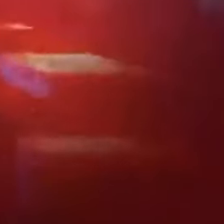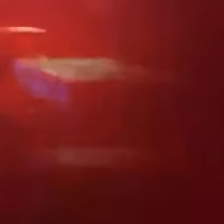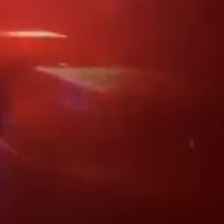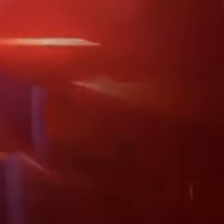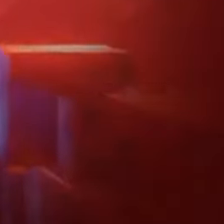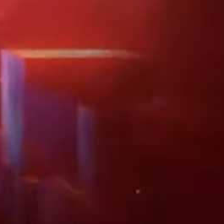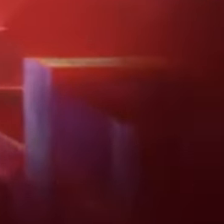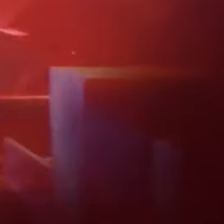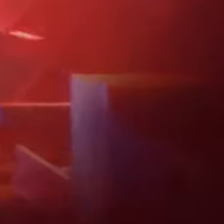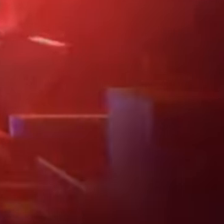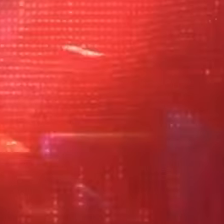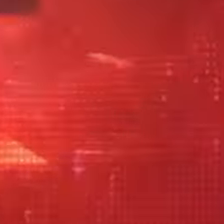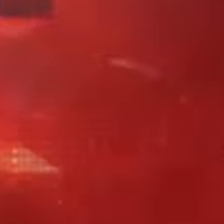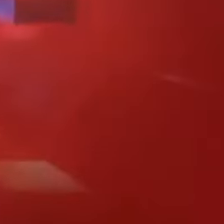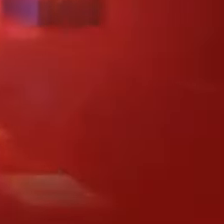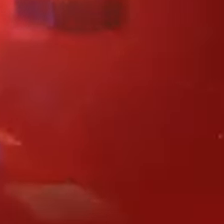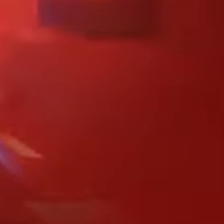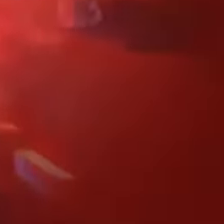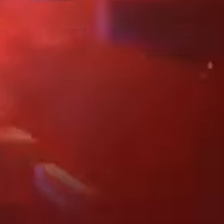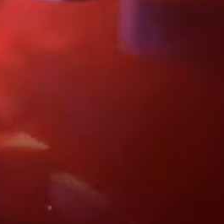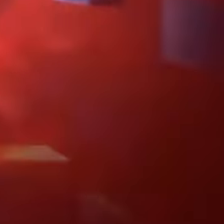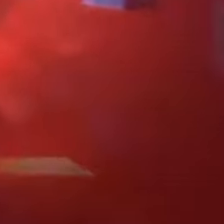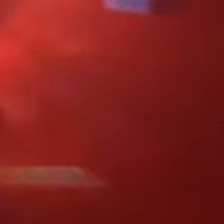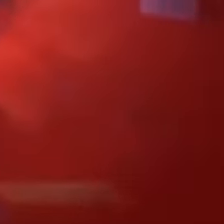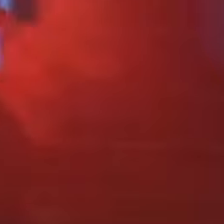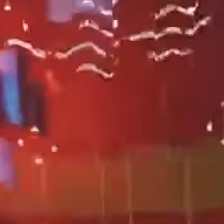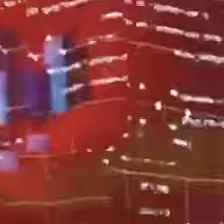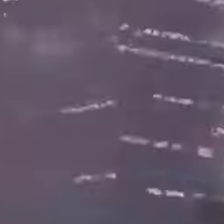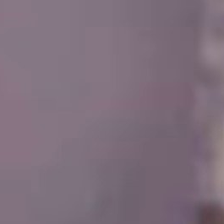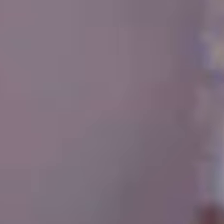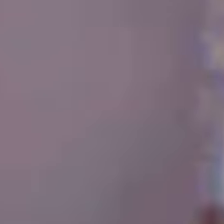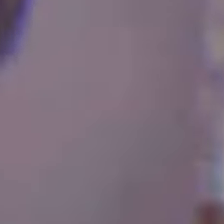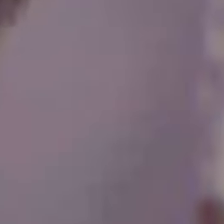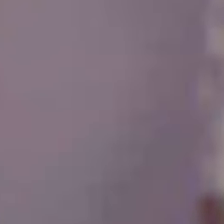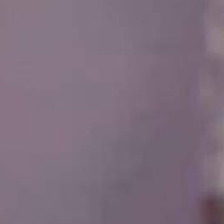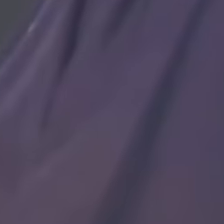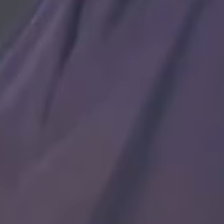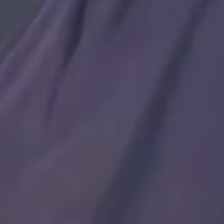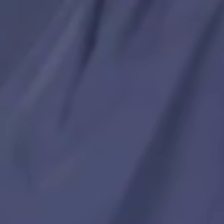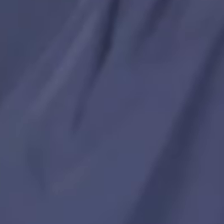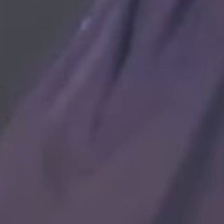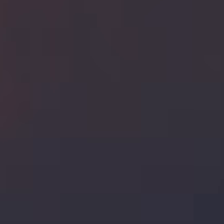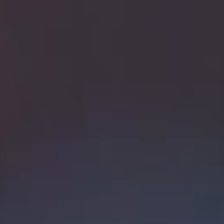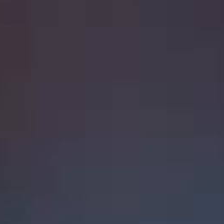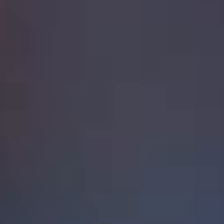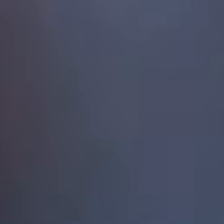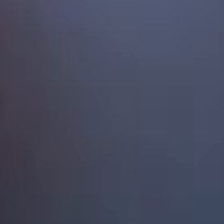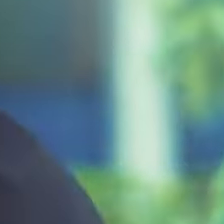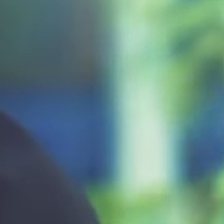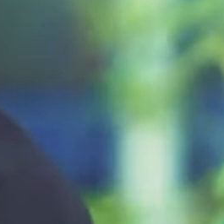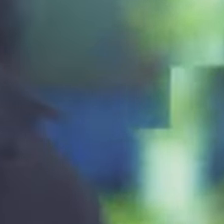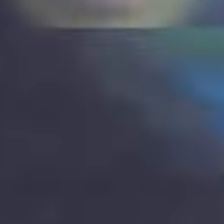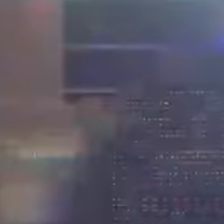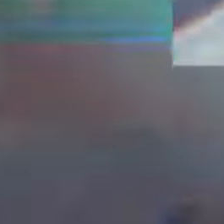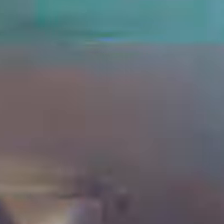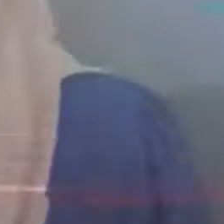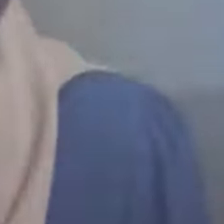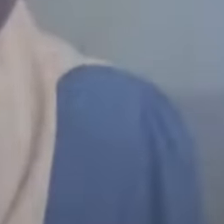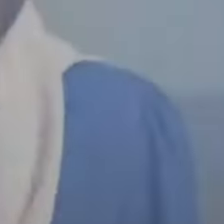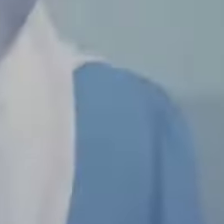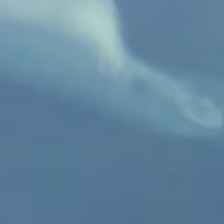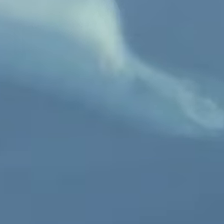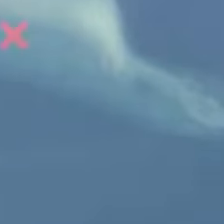Ketua, Aisyah di sini, Avatar AI di TV1. Dari diskusi hingga drama meruntun emosi, bersama